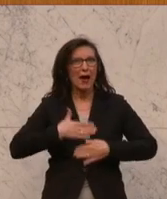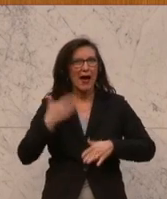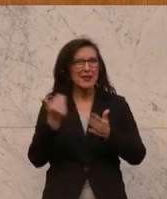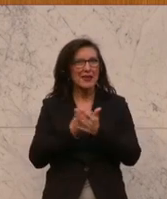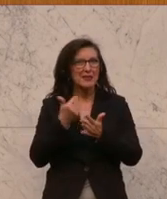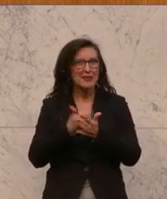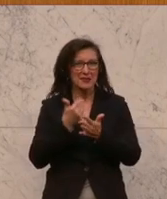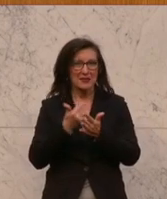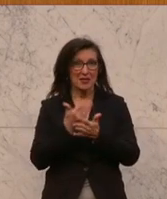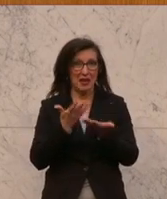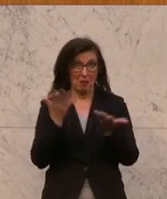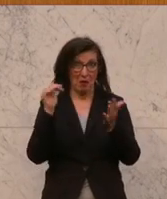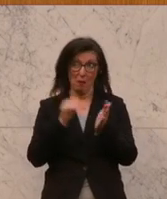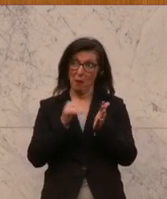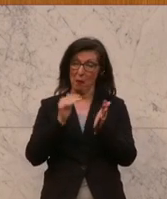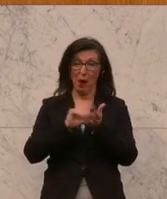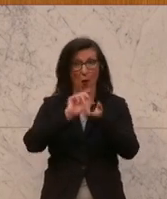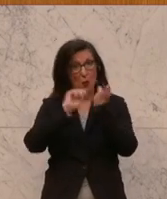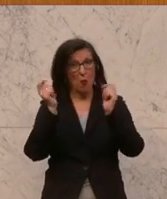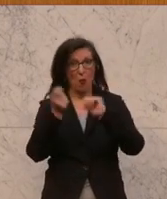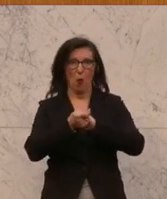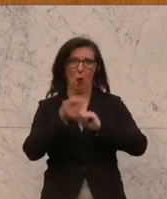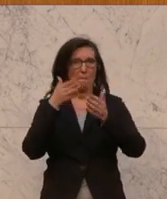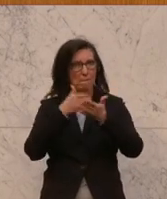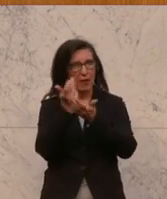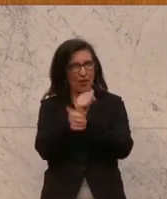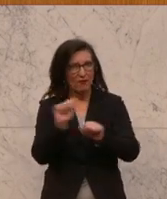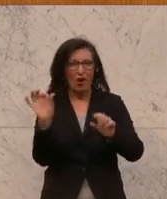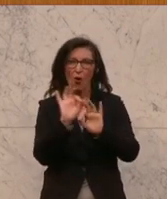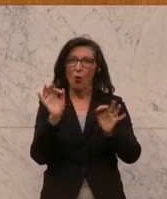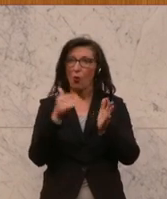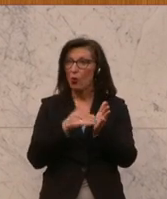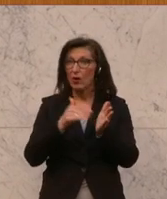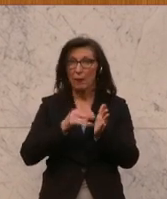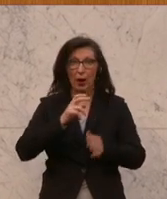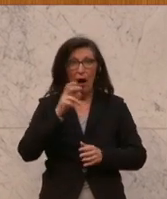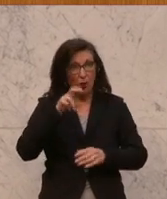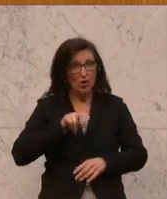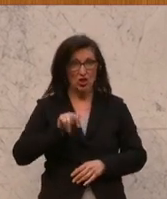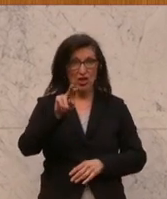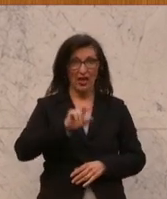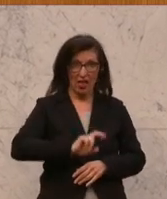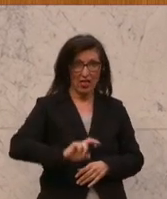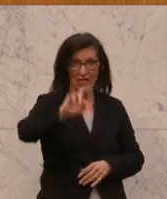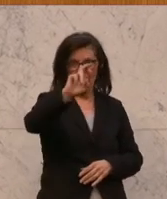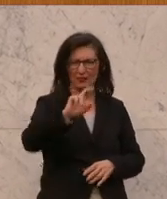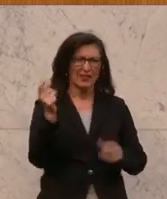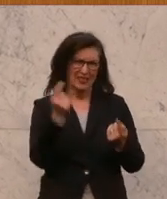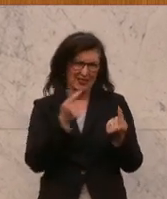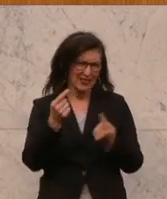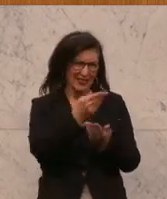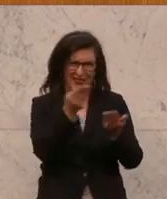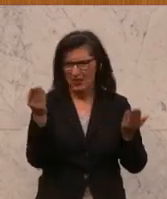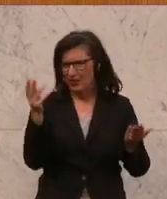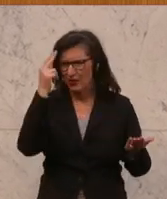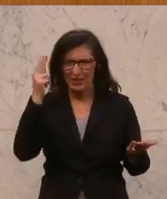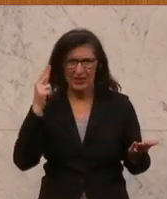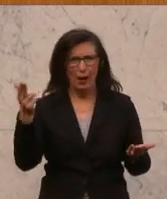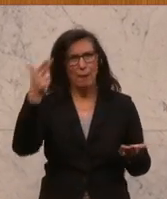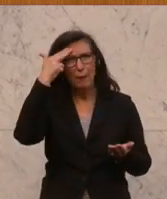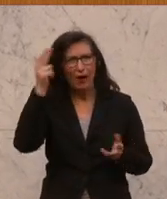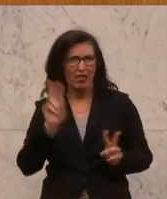behindertengerecht auszustatten oder auch der Einbau eines Treppenliftes notwendig. Wir kennen diese Situationen alle aus dem Verwandten- und